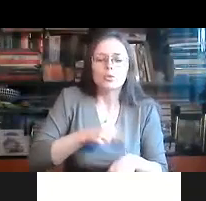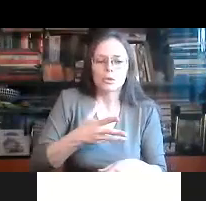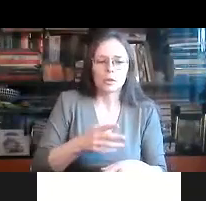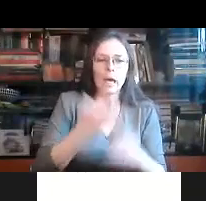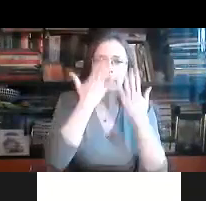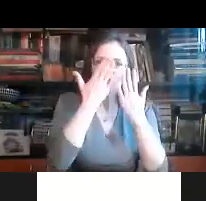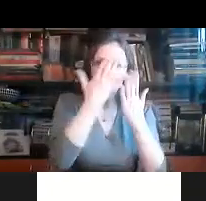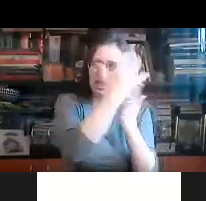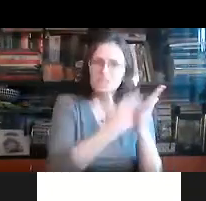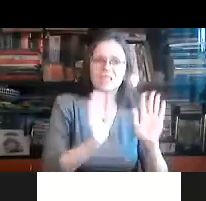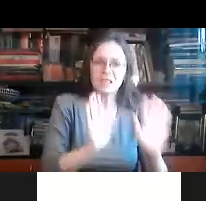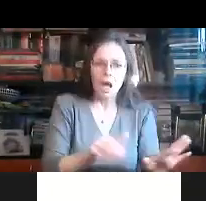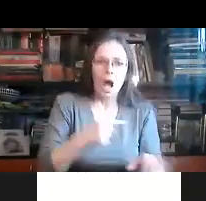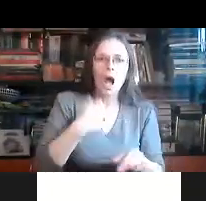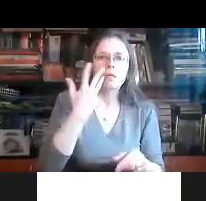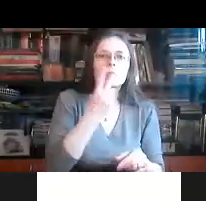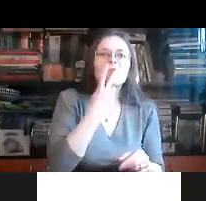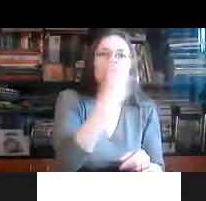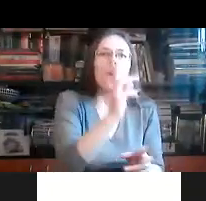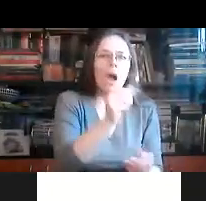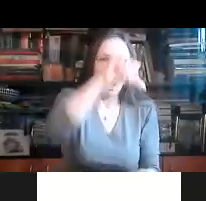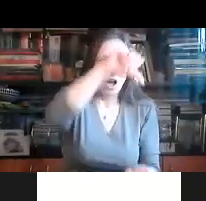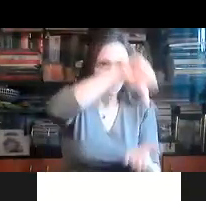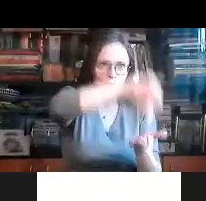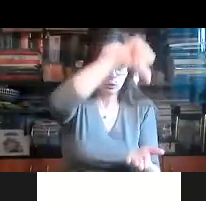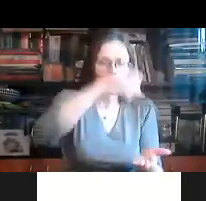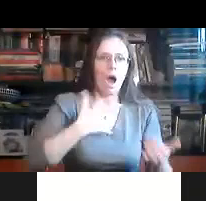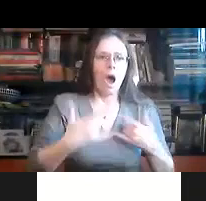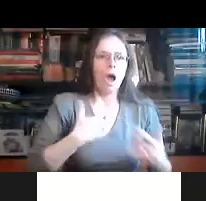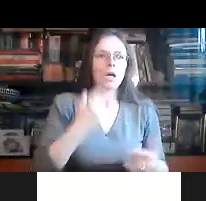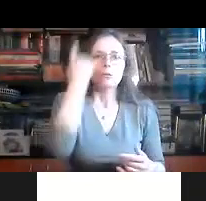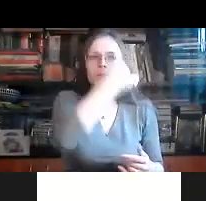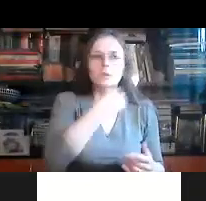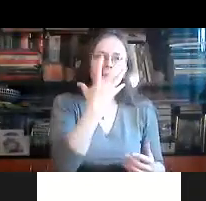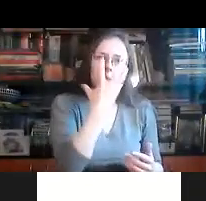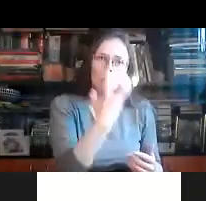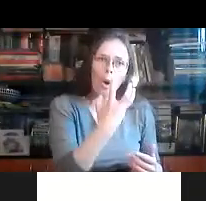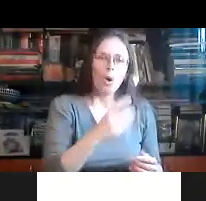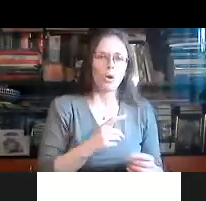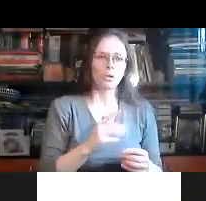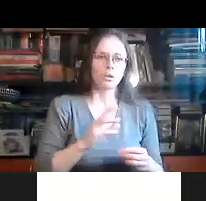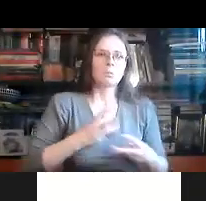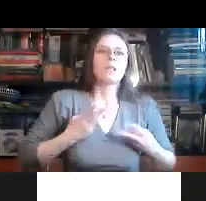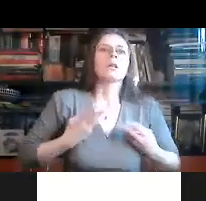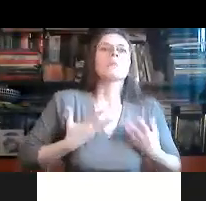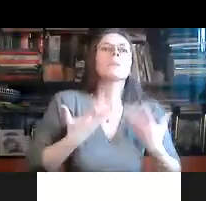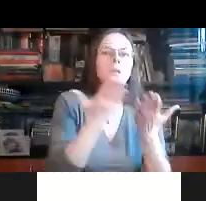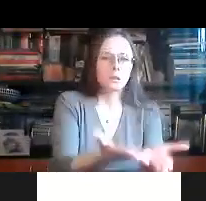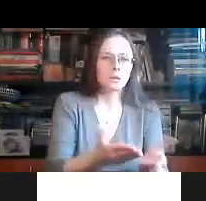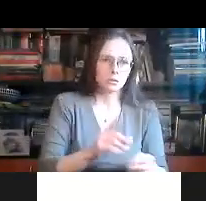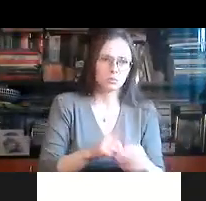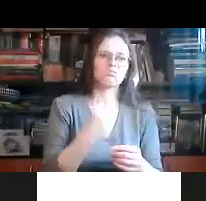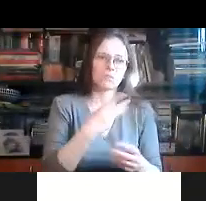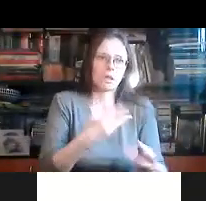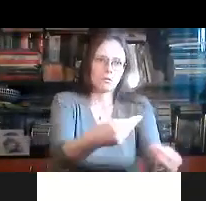как делятся эмоциями, да, как этот опыт превращается в перформативное высказывание, мне кажется, от этого очень большой импульс. Вот я